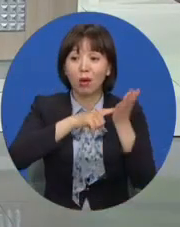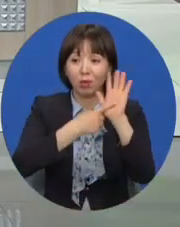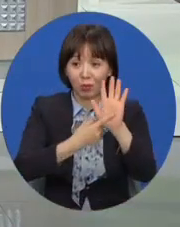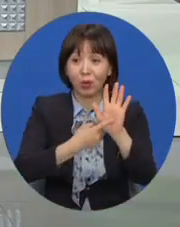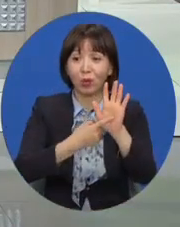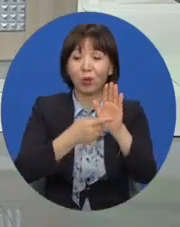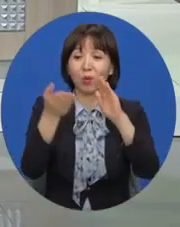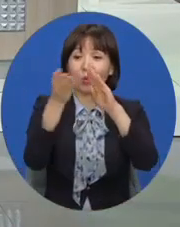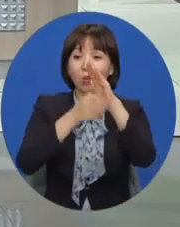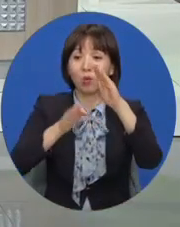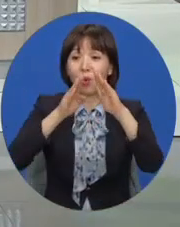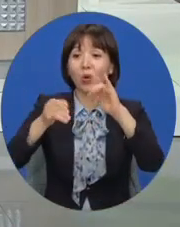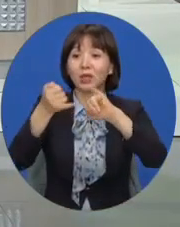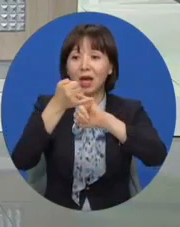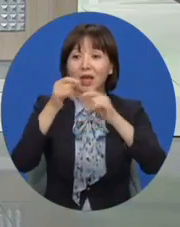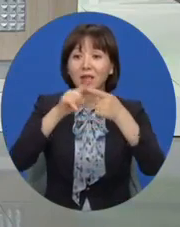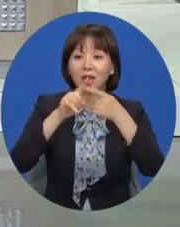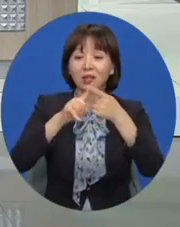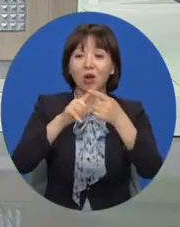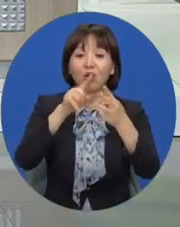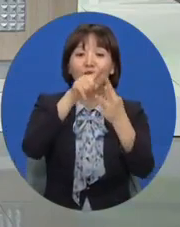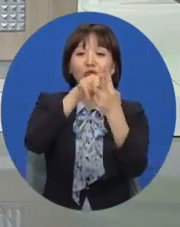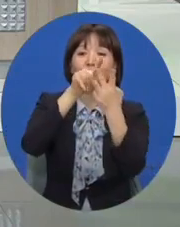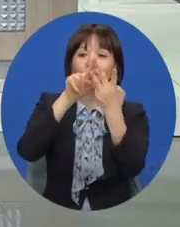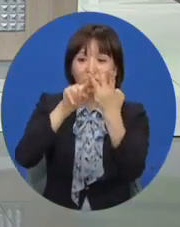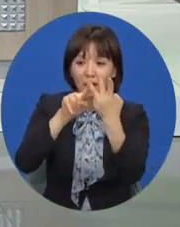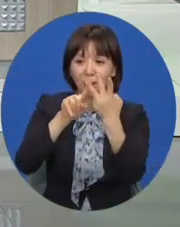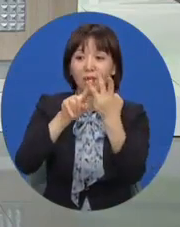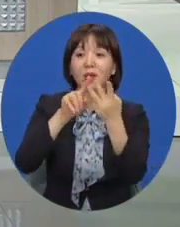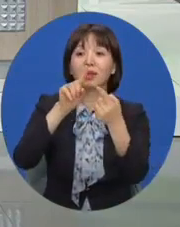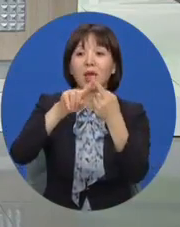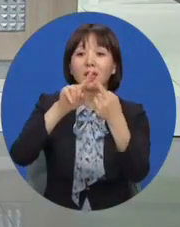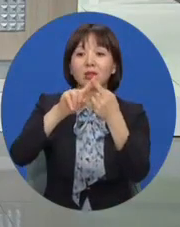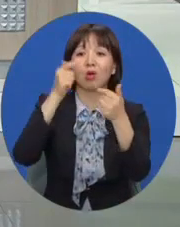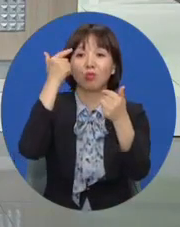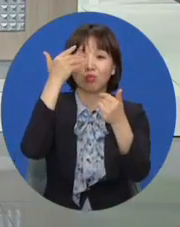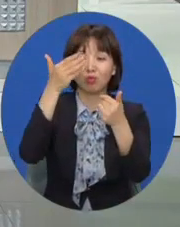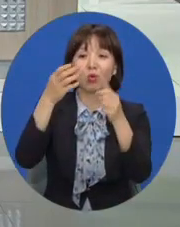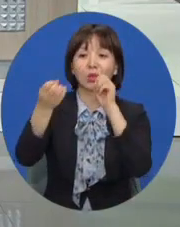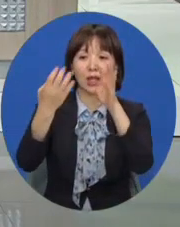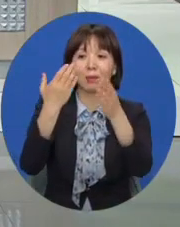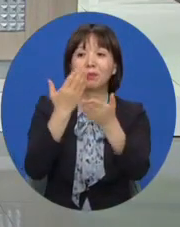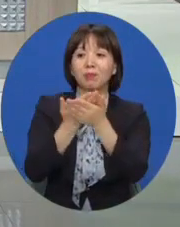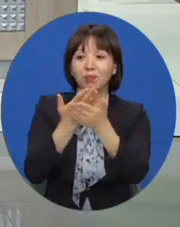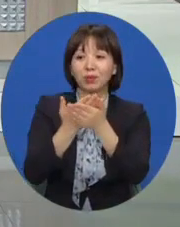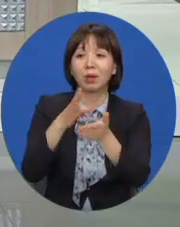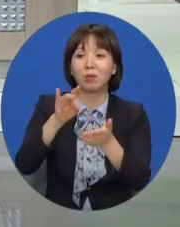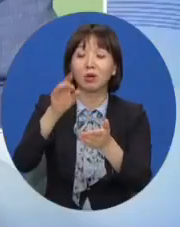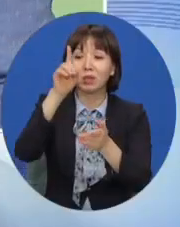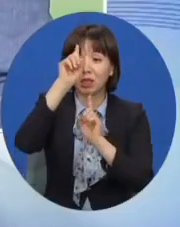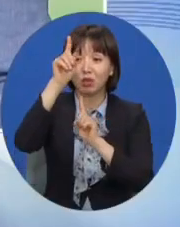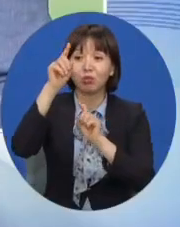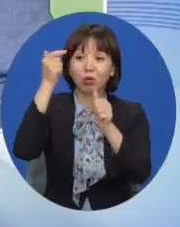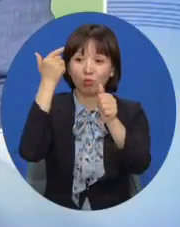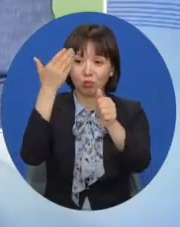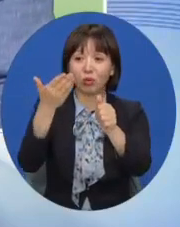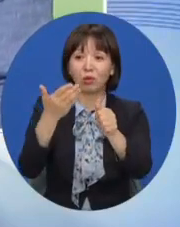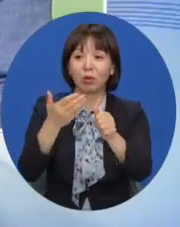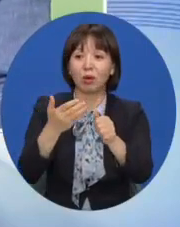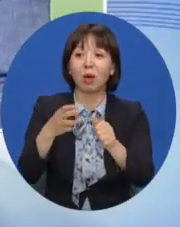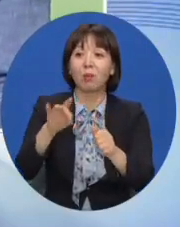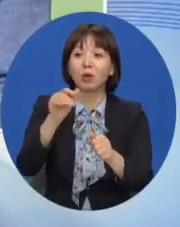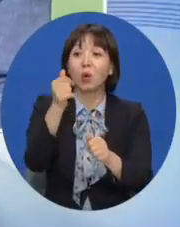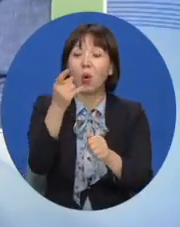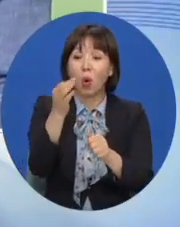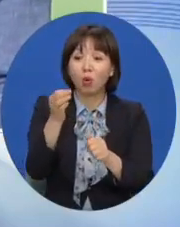대해서 나머지 두 후보께서 보충 질문해 주시겠습니다. 순서는 이근규 후보께서 먼저 질의를 해주시죠. 예, 우리 홍성주 선배님 공약하고